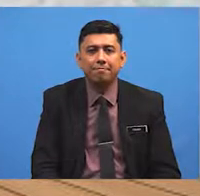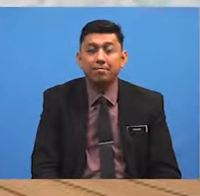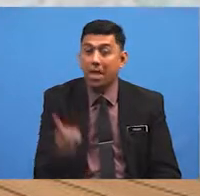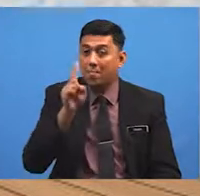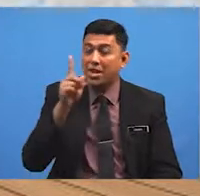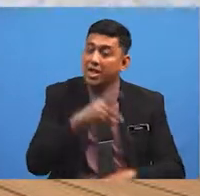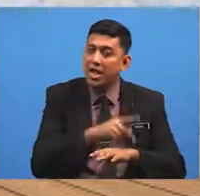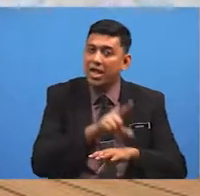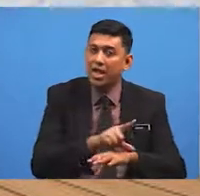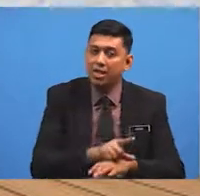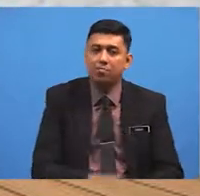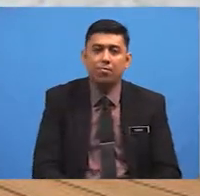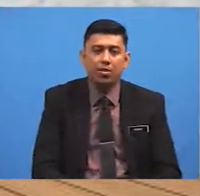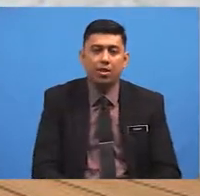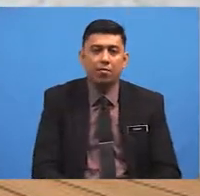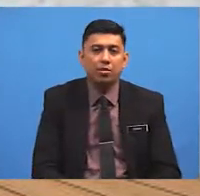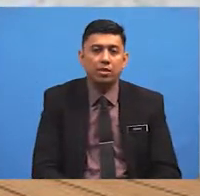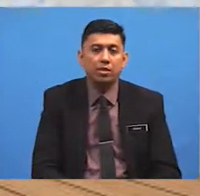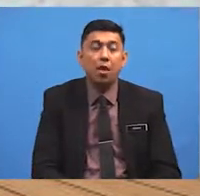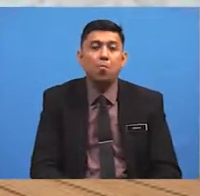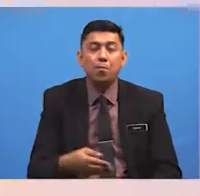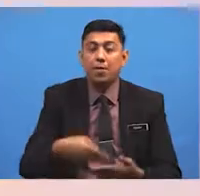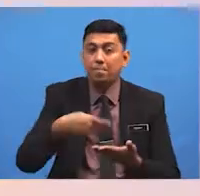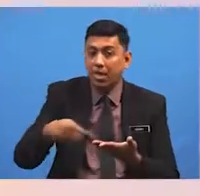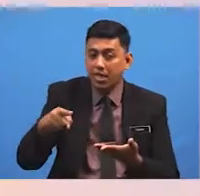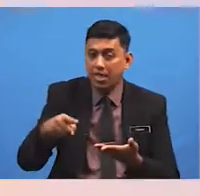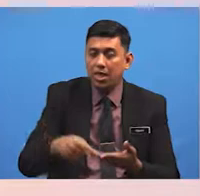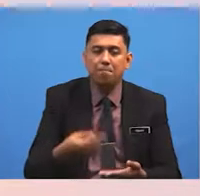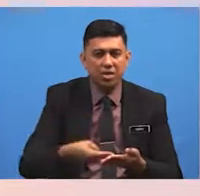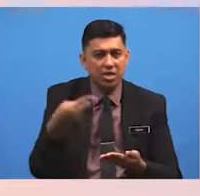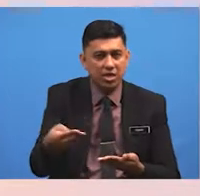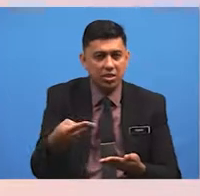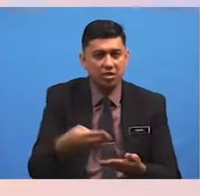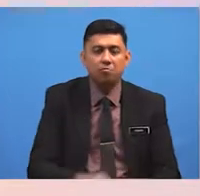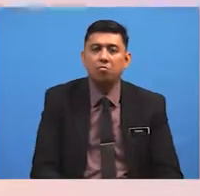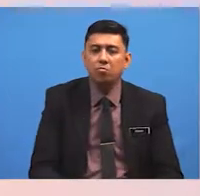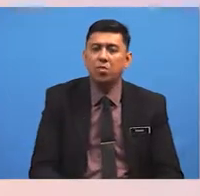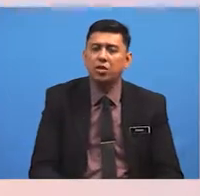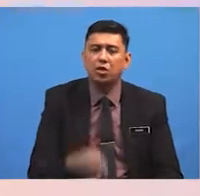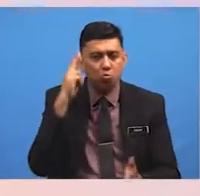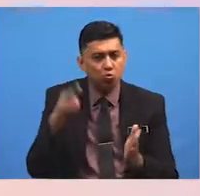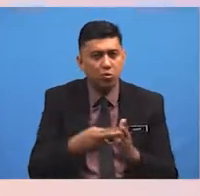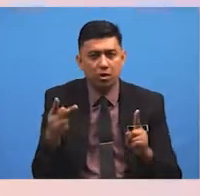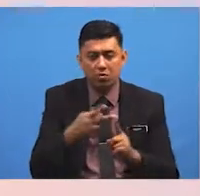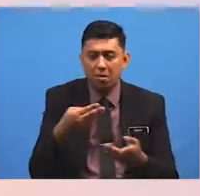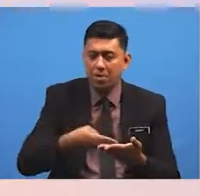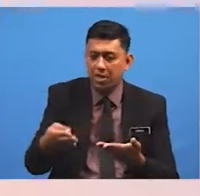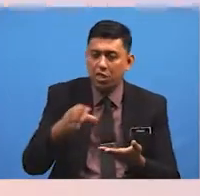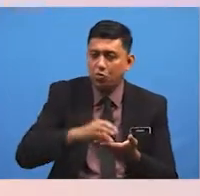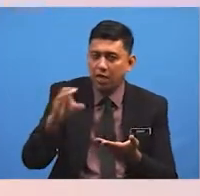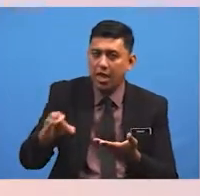Manager butiran pembayaran pula ialah berlian yaitu merujuk kepada berlian